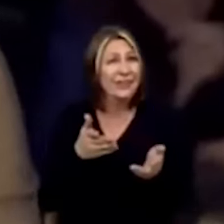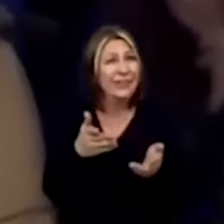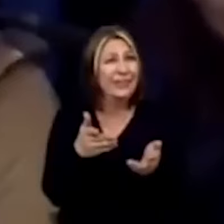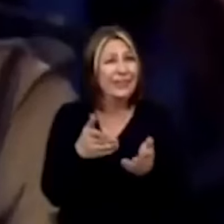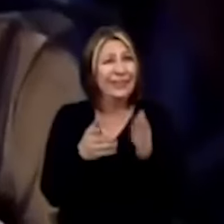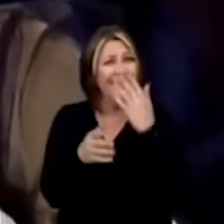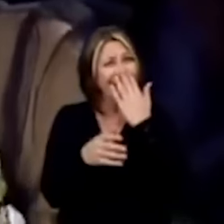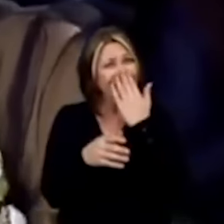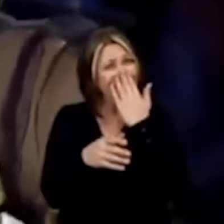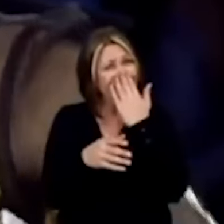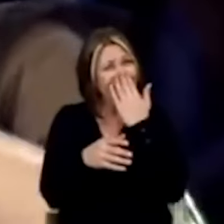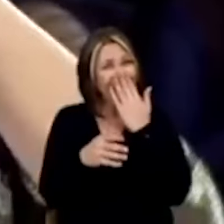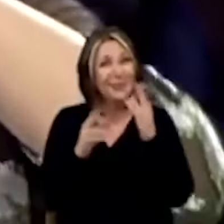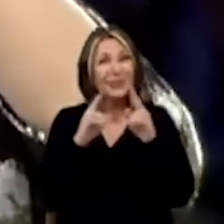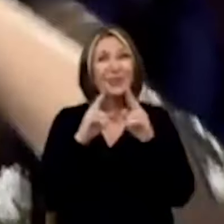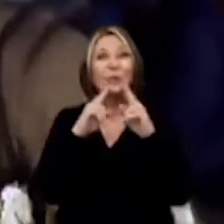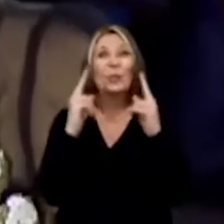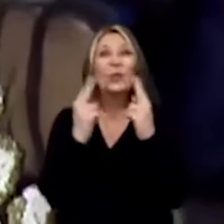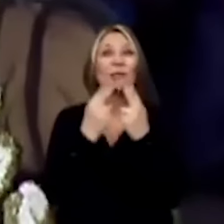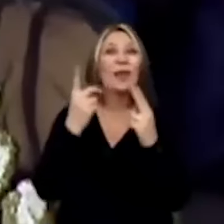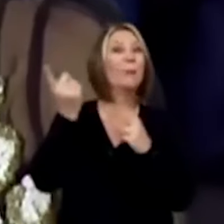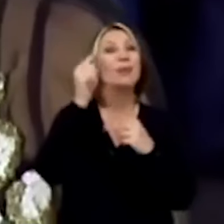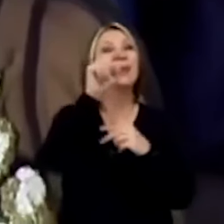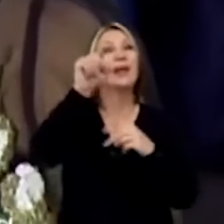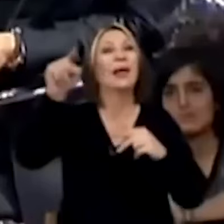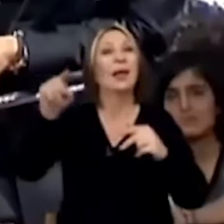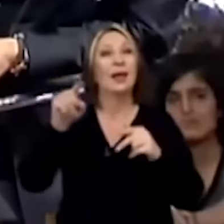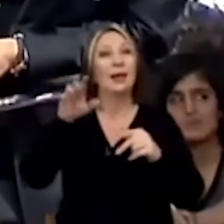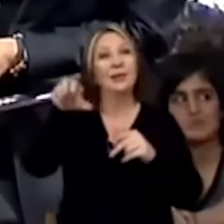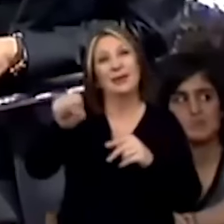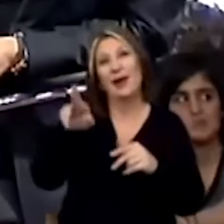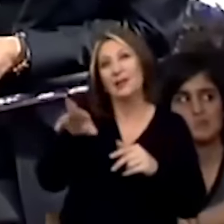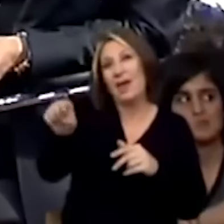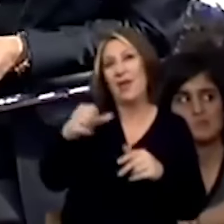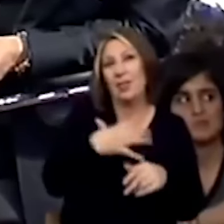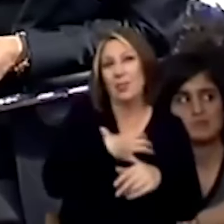rezervasyon. Evet. Hani dünyada birine böyle rezerve ediyorsunuz. Evet.